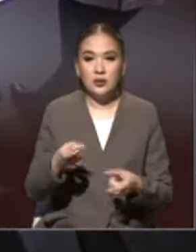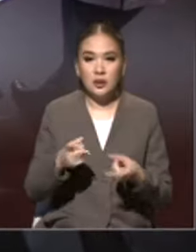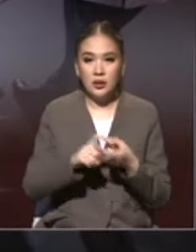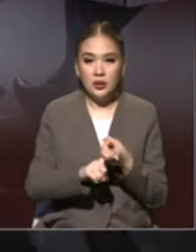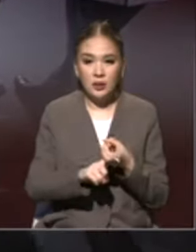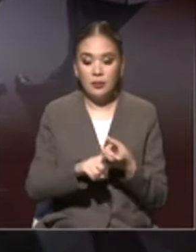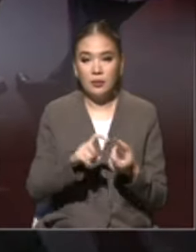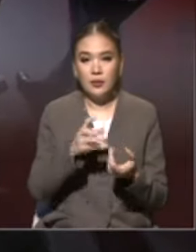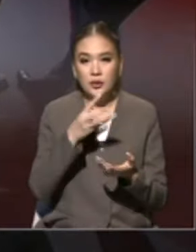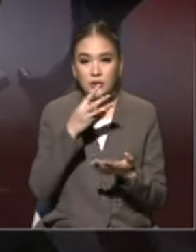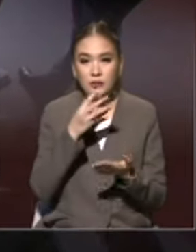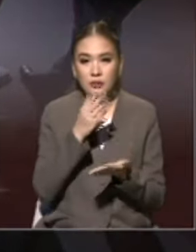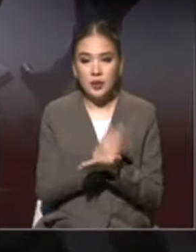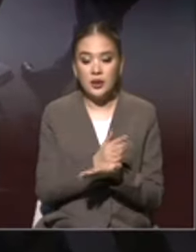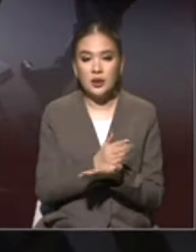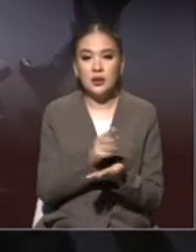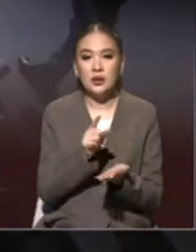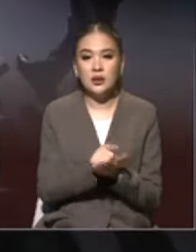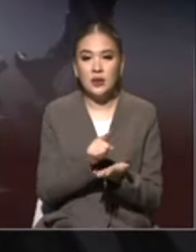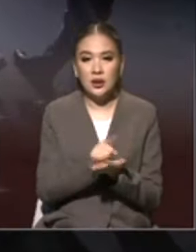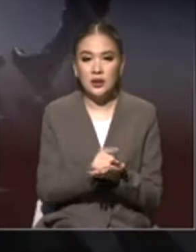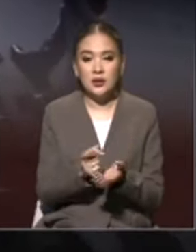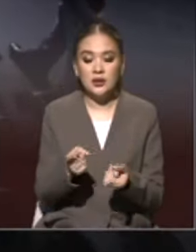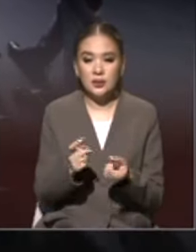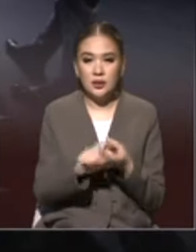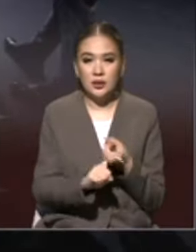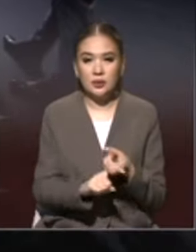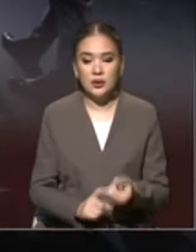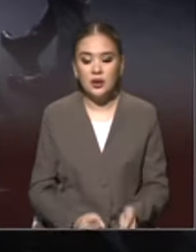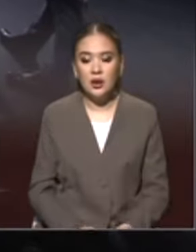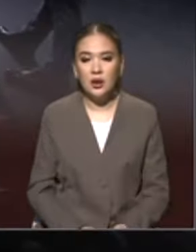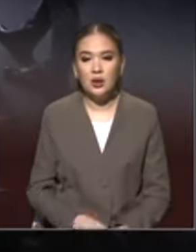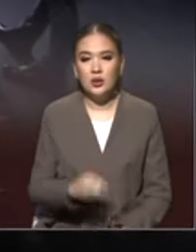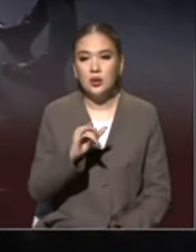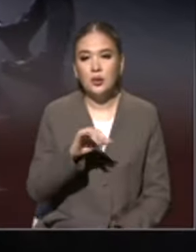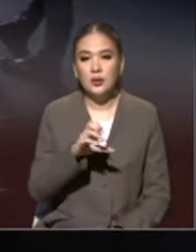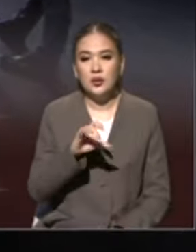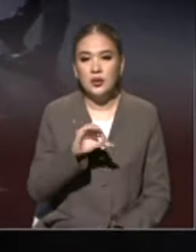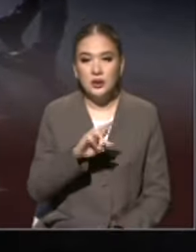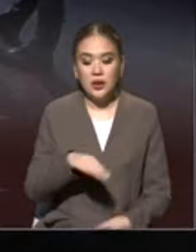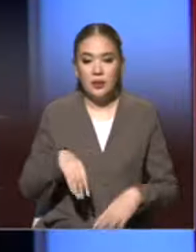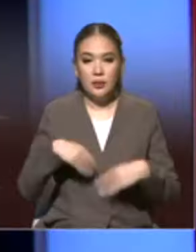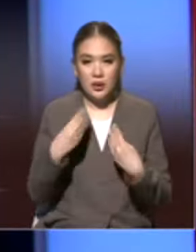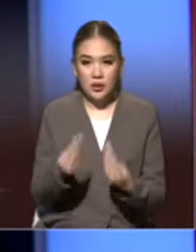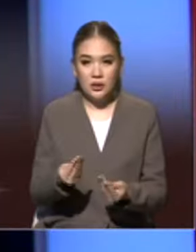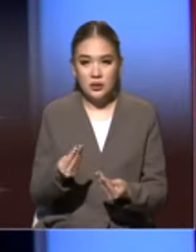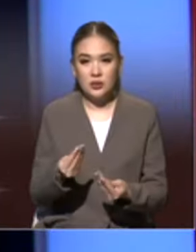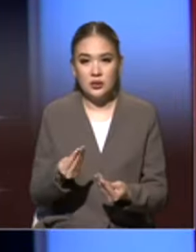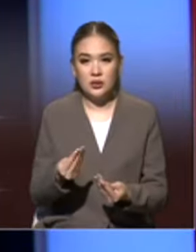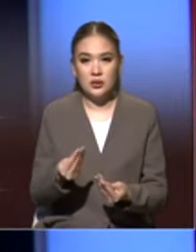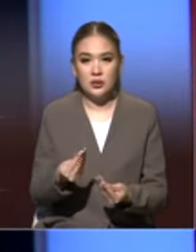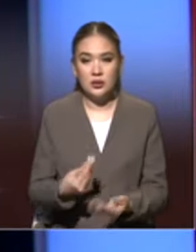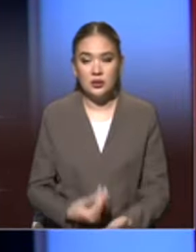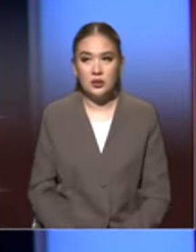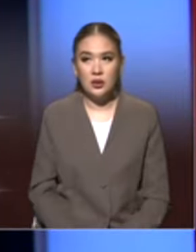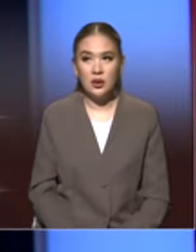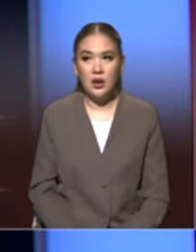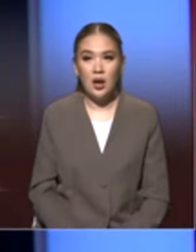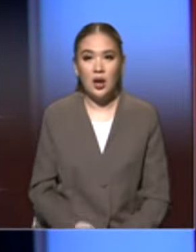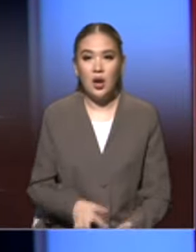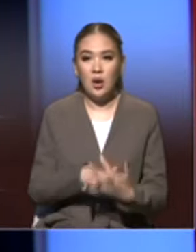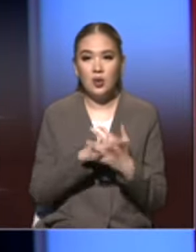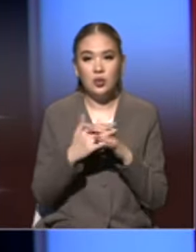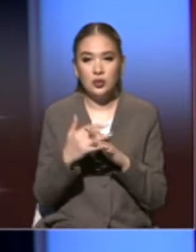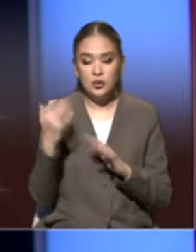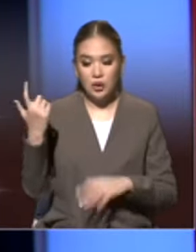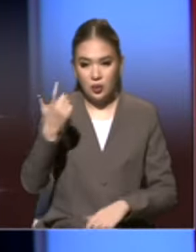немен, салық қызметімен. Мына жерде субсидия алған кезде де болды, мысалы парикмахерлер ауыл шаруашылығы субсидиясын